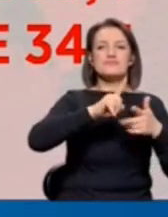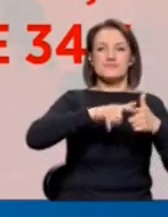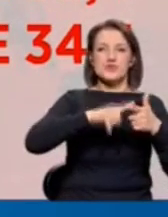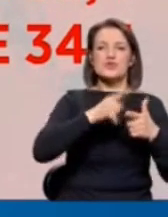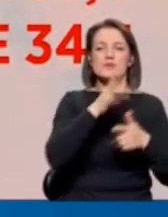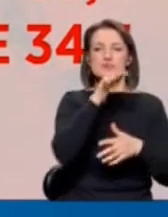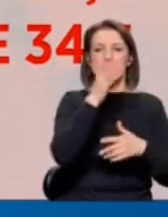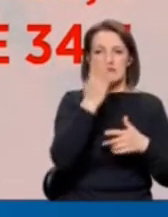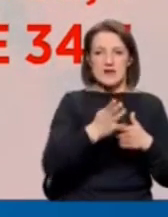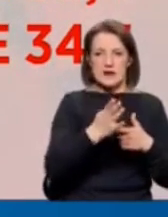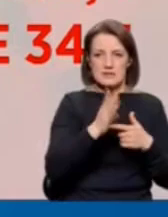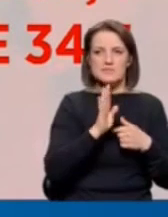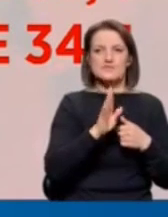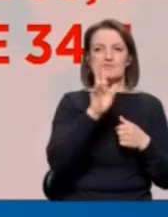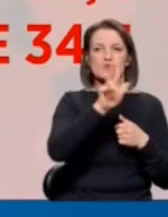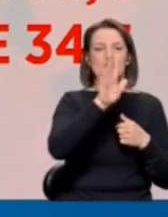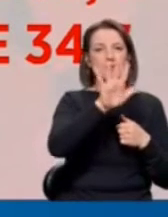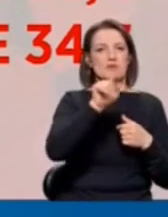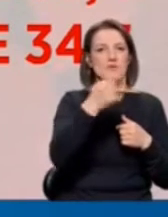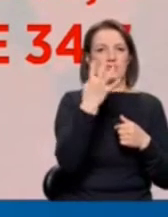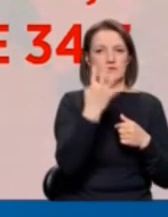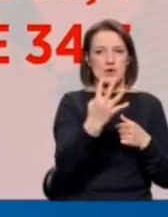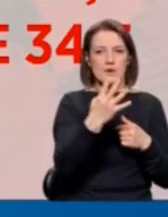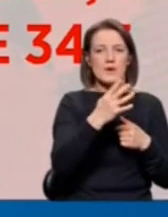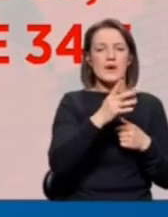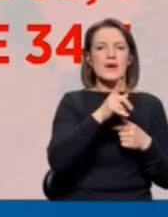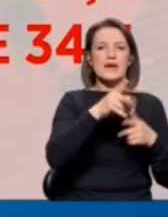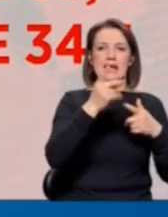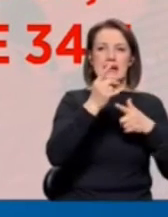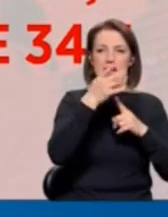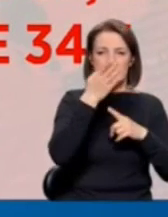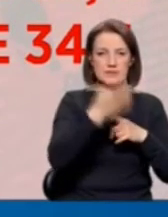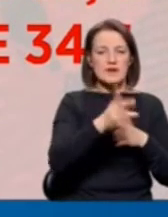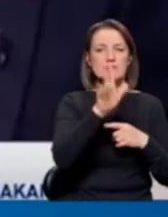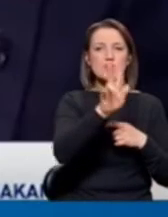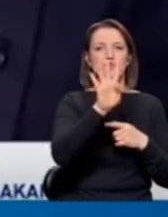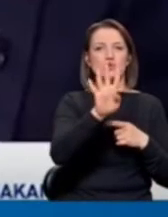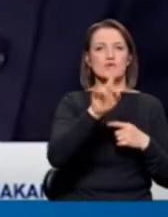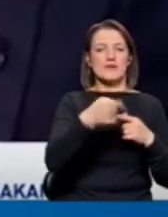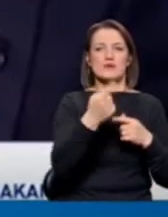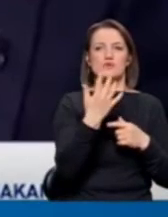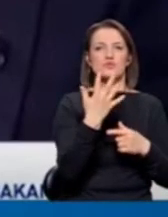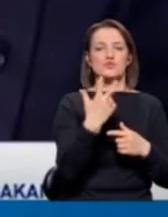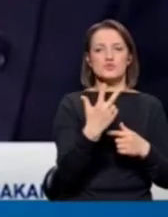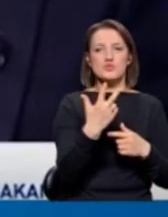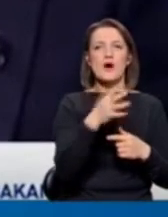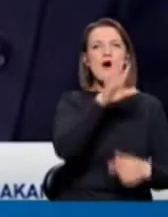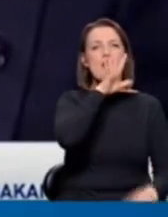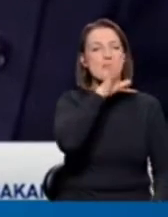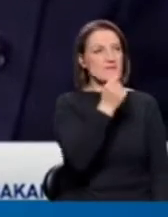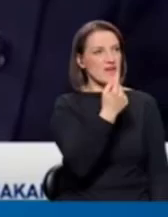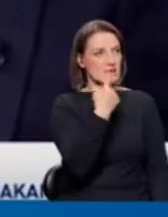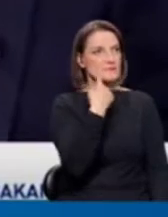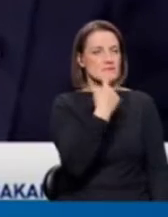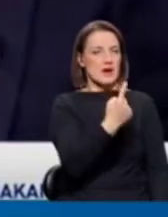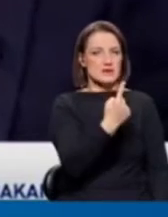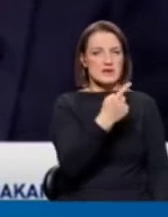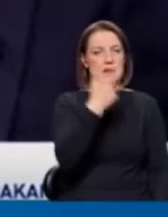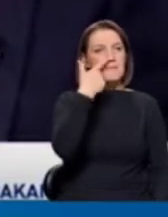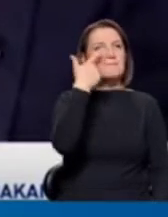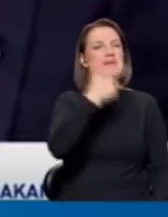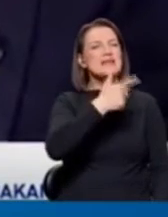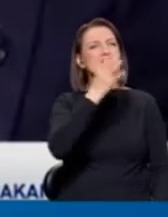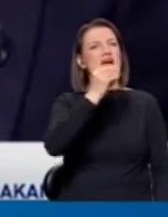Bulgaristan'da Boran 135 virgül 13. ilanda da 134 23 şuanda Avrupa'daki fiyatlara baktığımızda